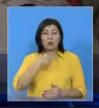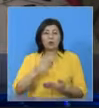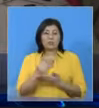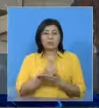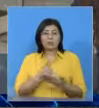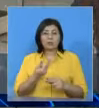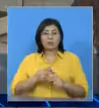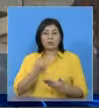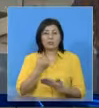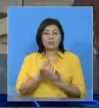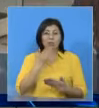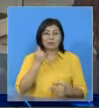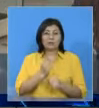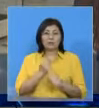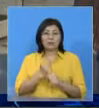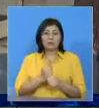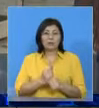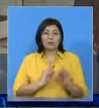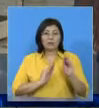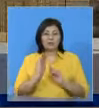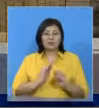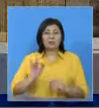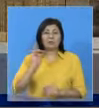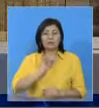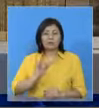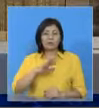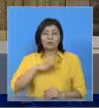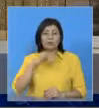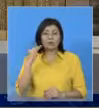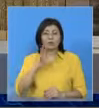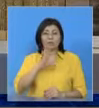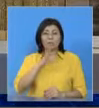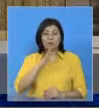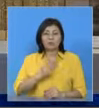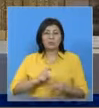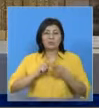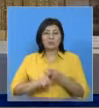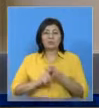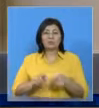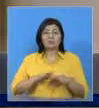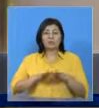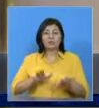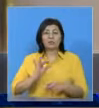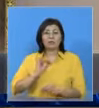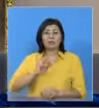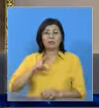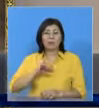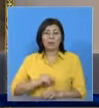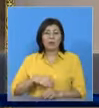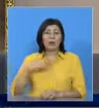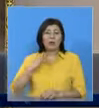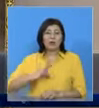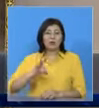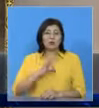эти ценные реликвии, наглядно демонстрирующие историю многих ярких моментов, связанных с распространением ислама в области,